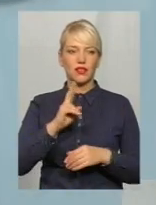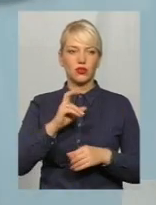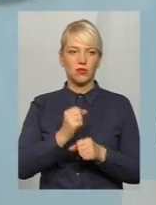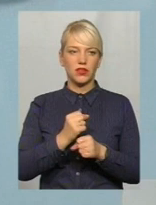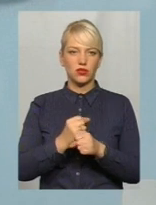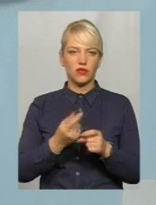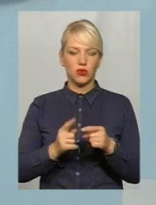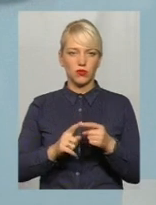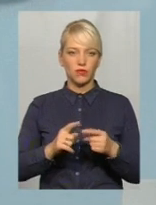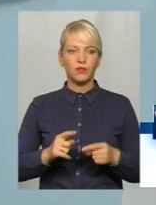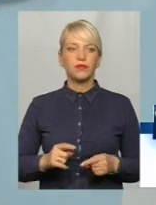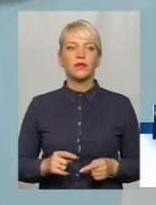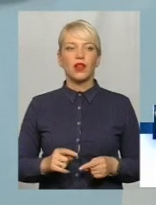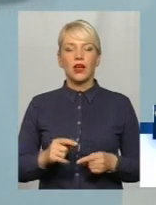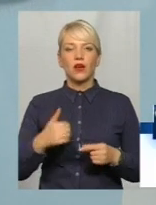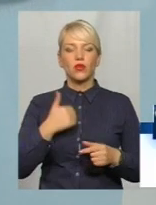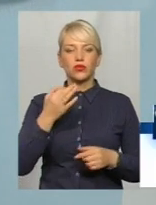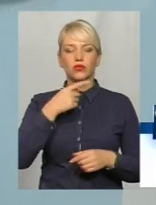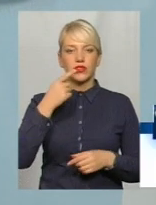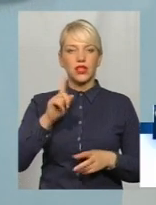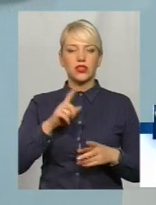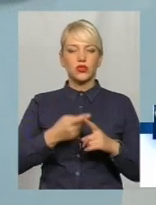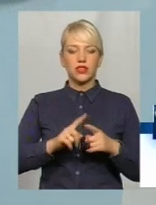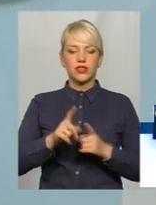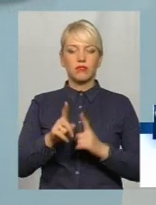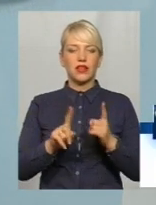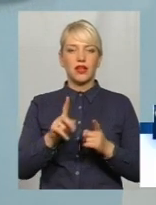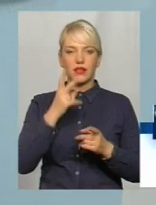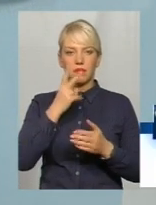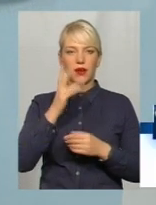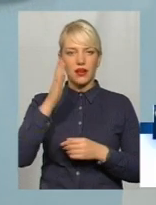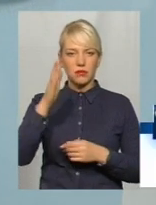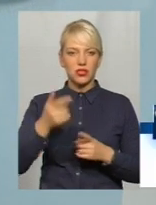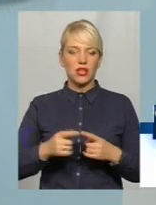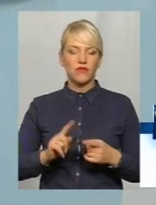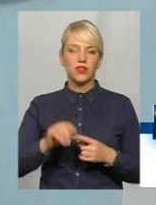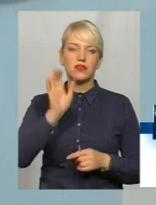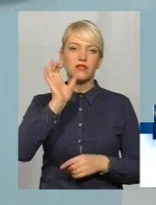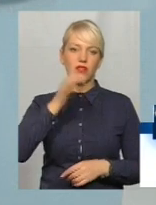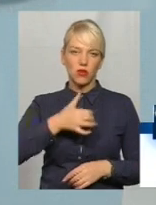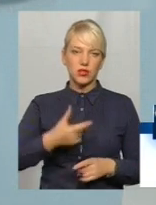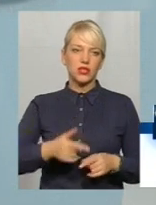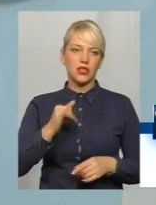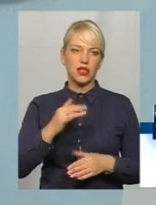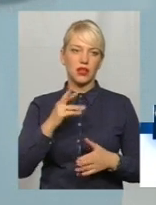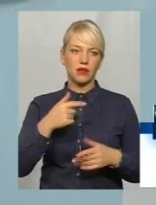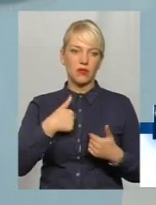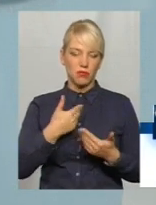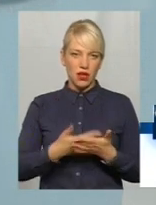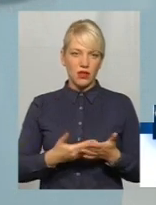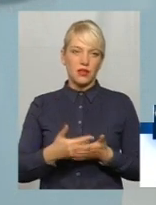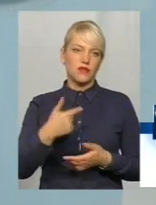умовах. Я хочу сказати, що ті зміни, які передбачаються, вони достатньо серйозні, вони, як про мене, вони